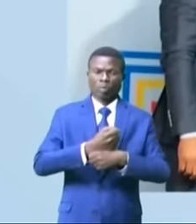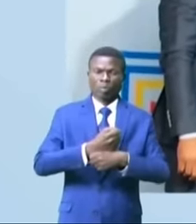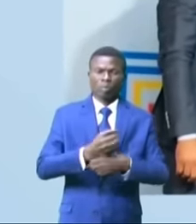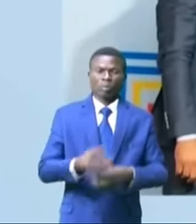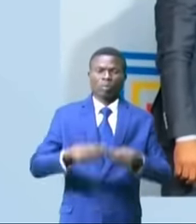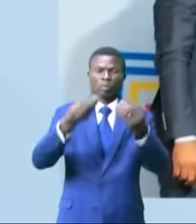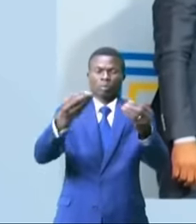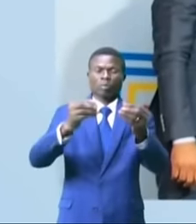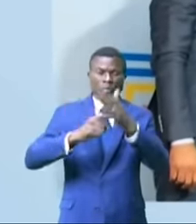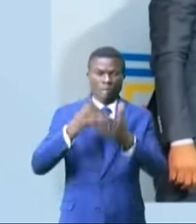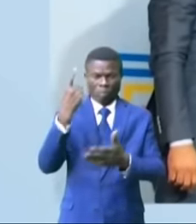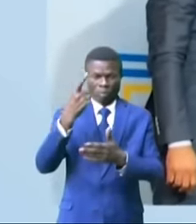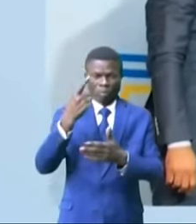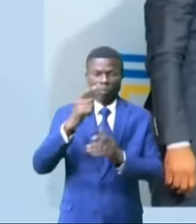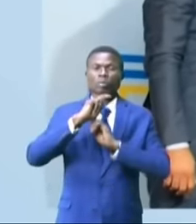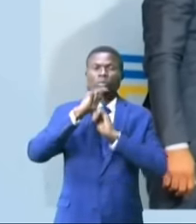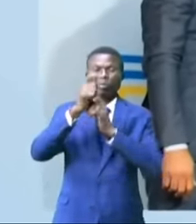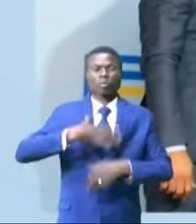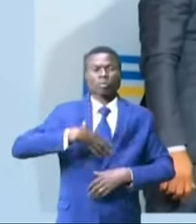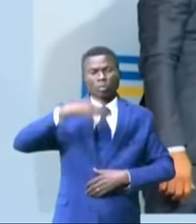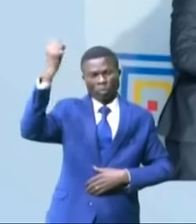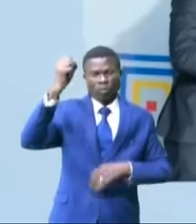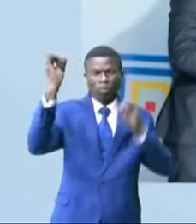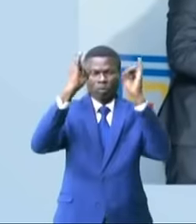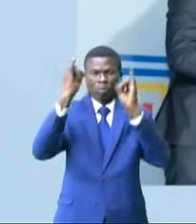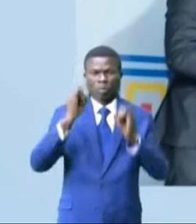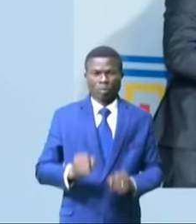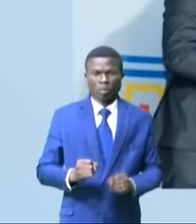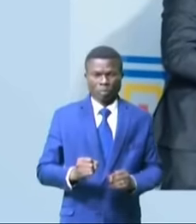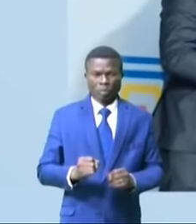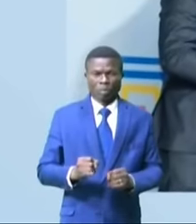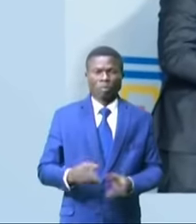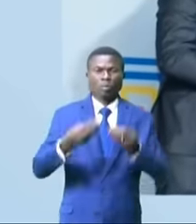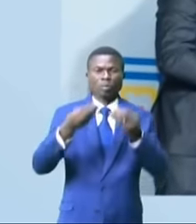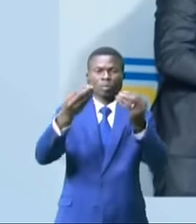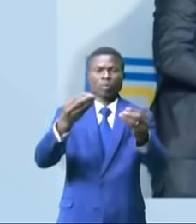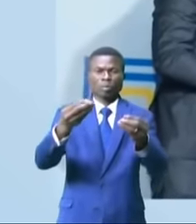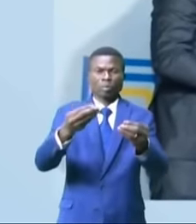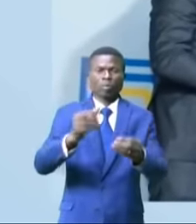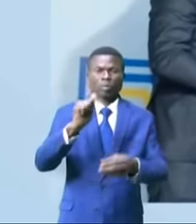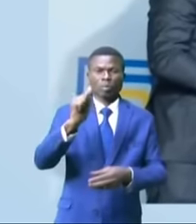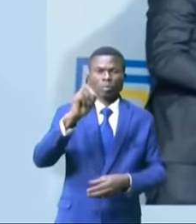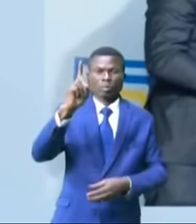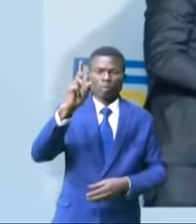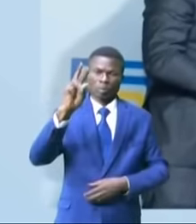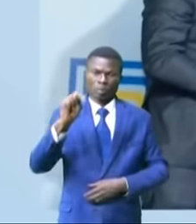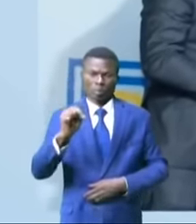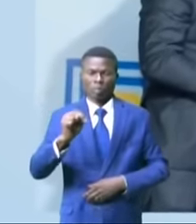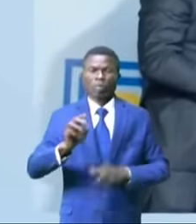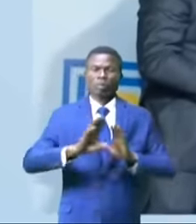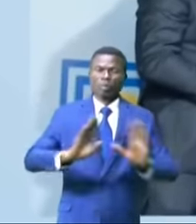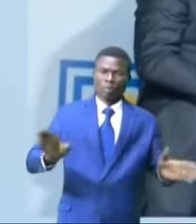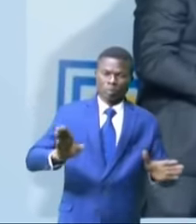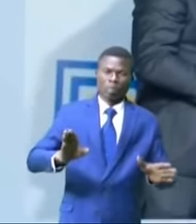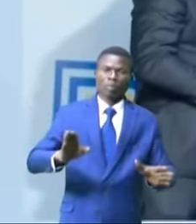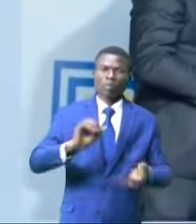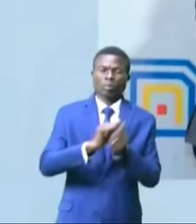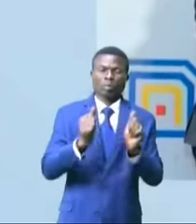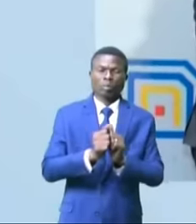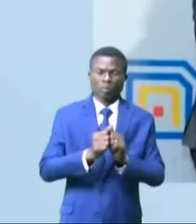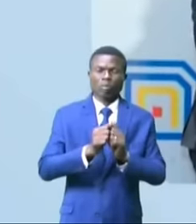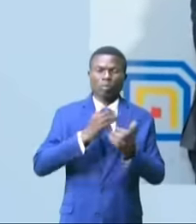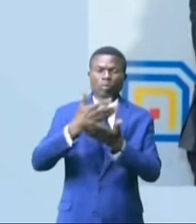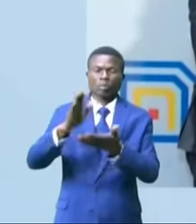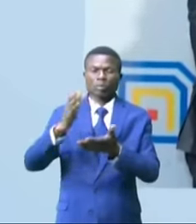remise des tout premiers prix de champions du numérique qui ont été décernés par l'ADEN pour leur performance en matière de